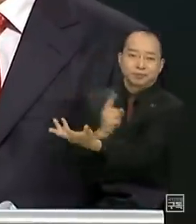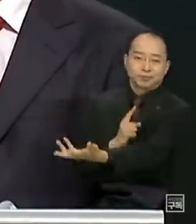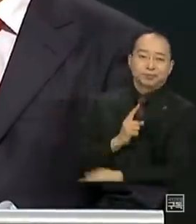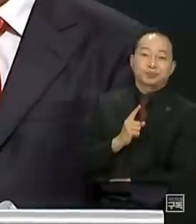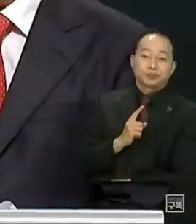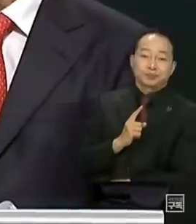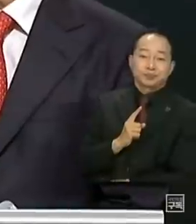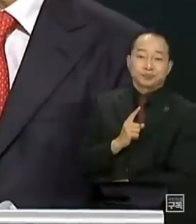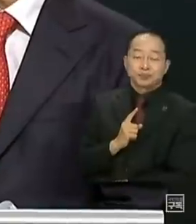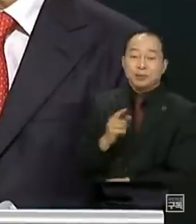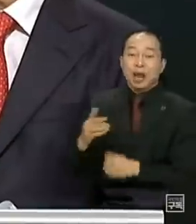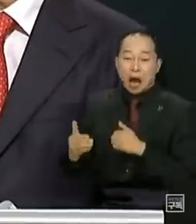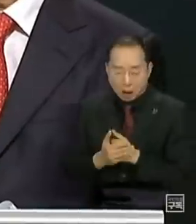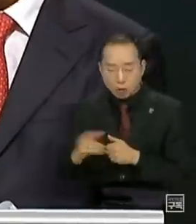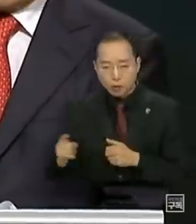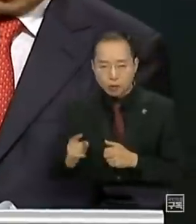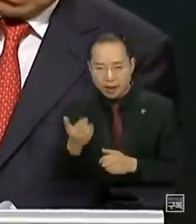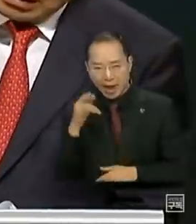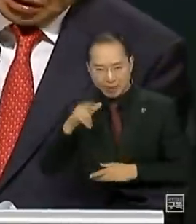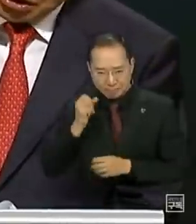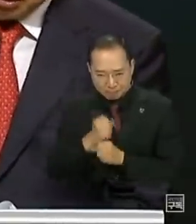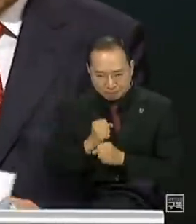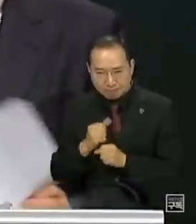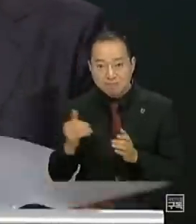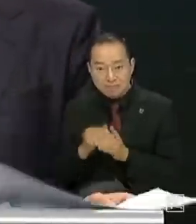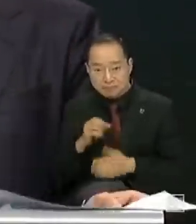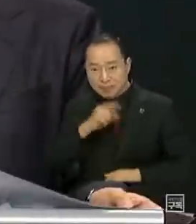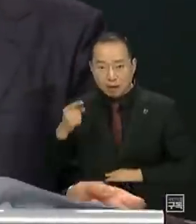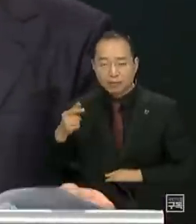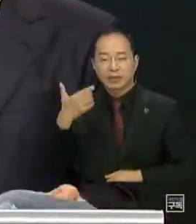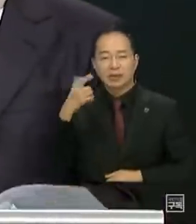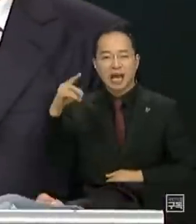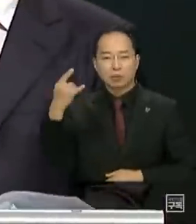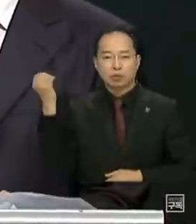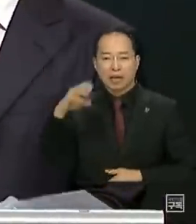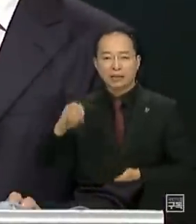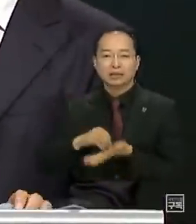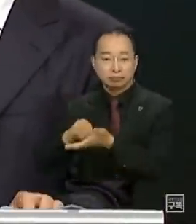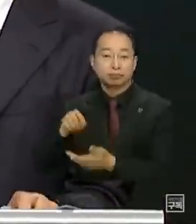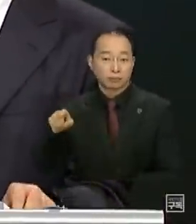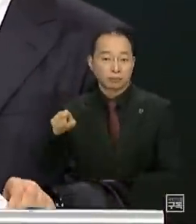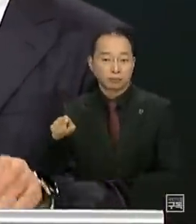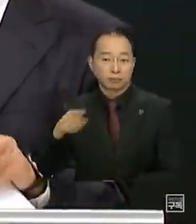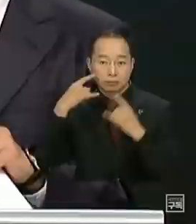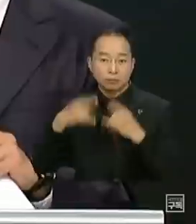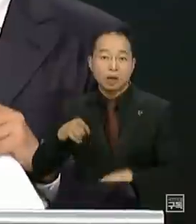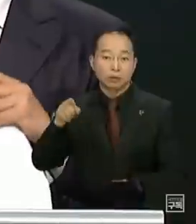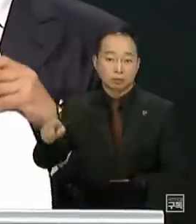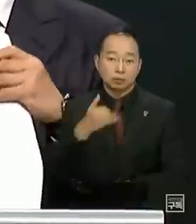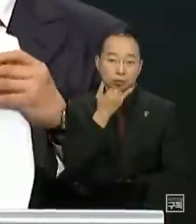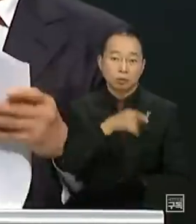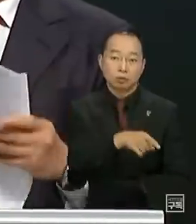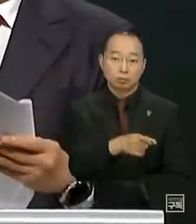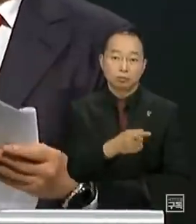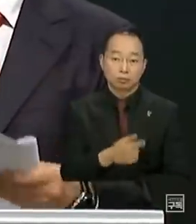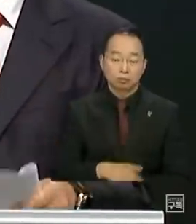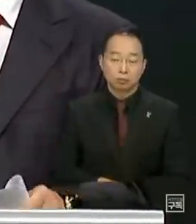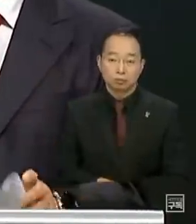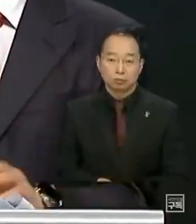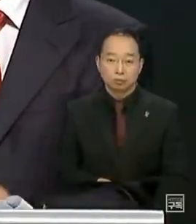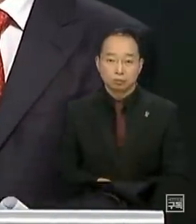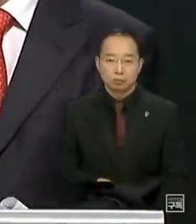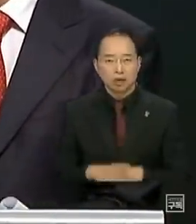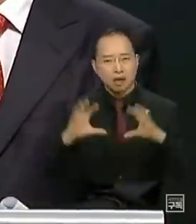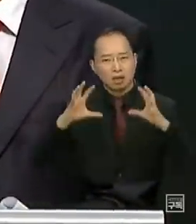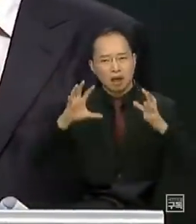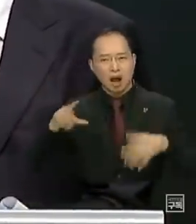뒤에 나토에 다시 가입을 했습니다. 지금 나라가 이렇게 어려워졌습니다. 어려워졌는데 여러